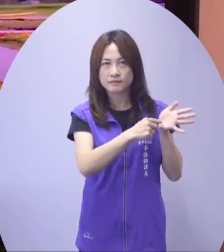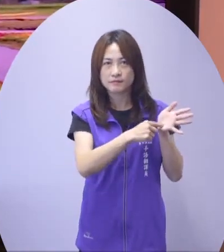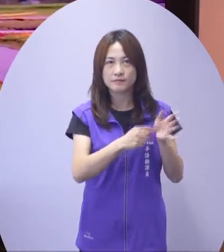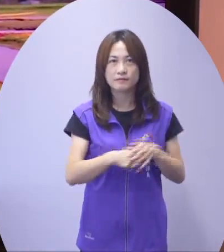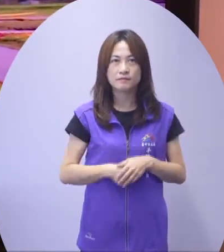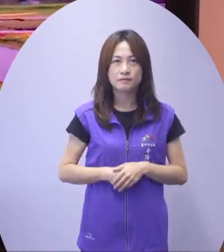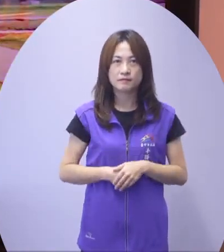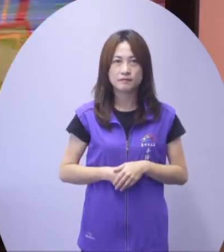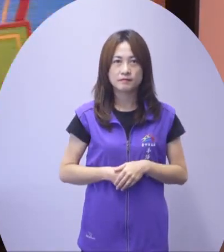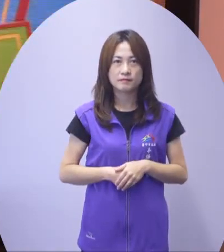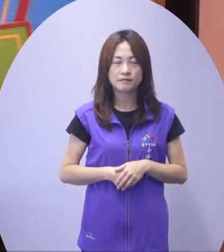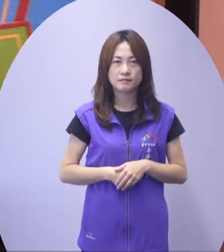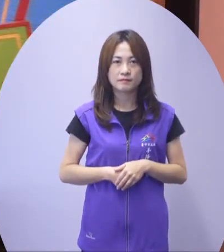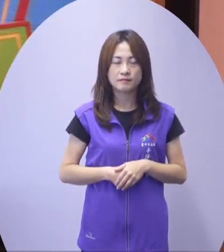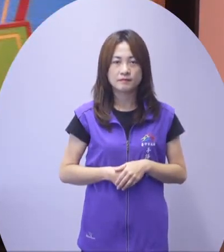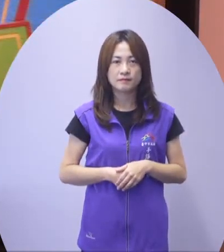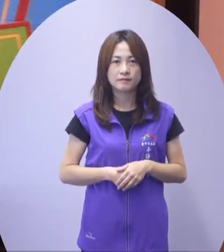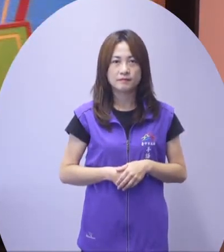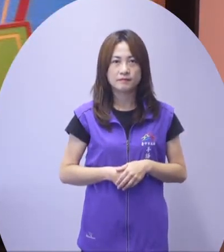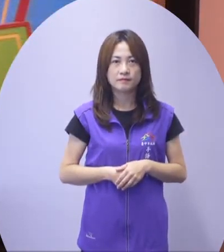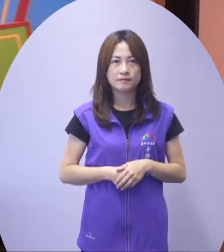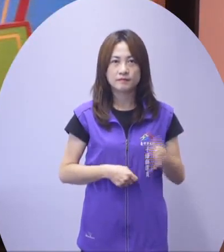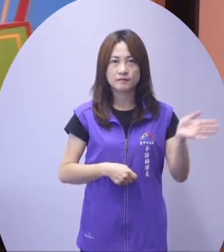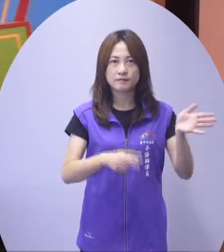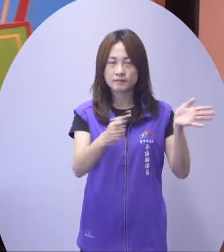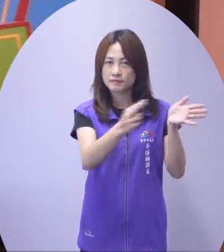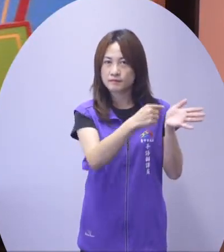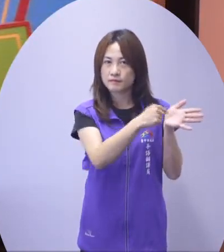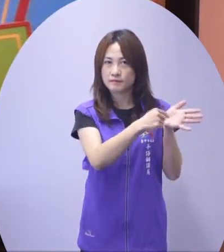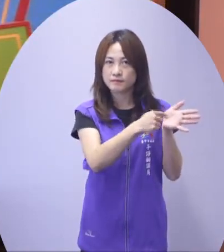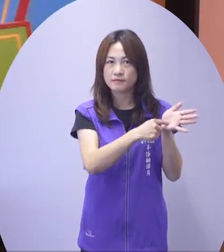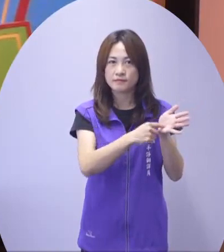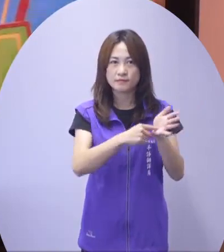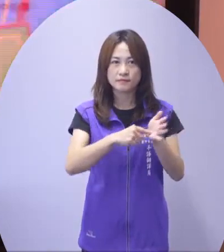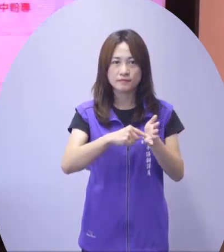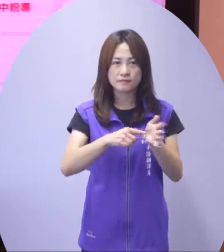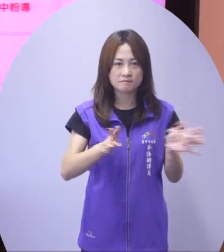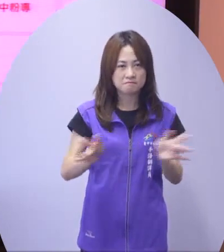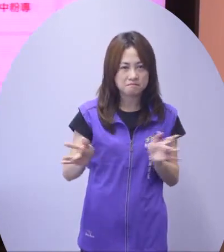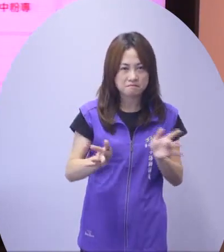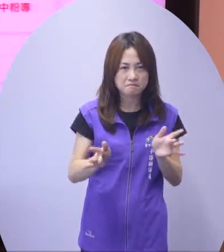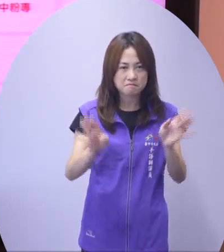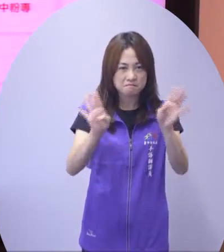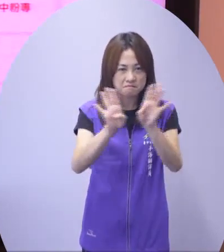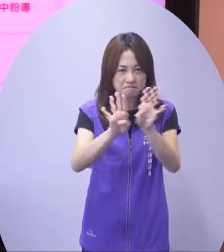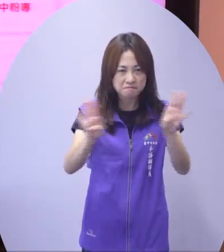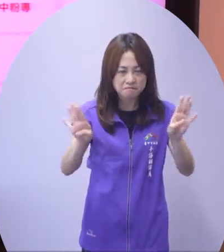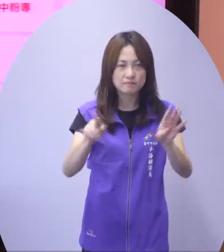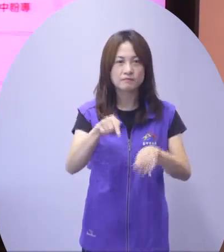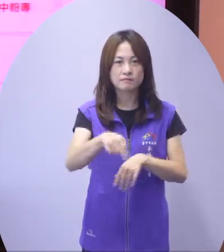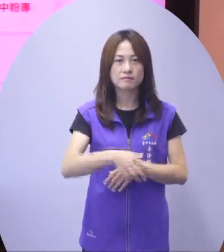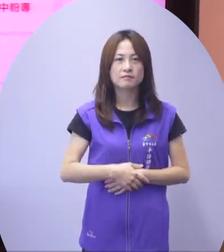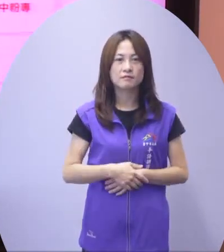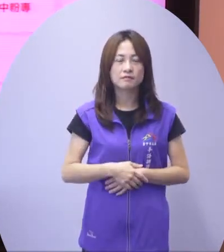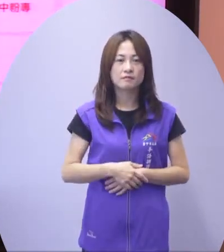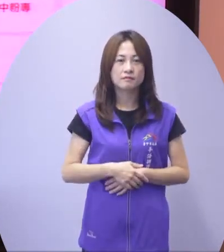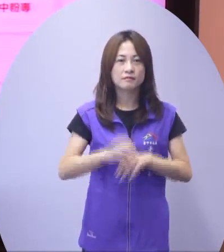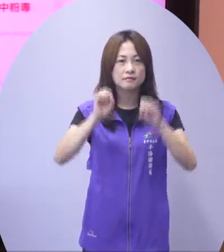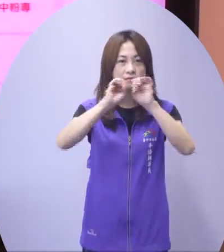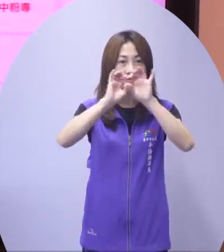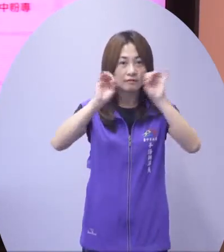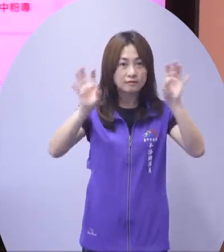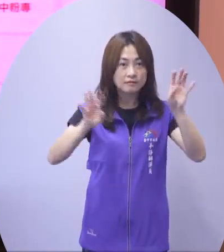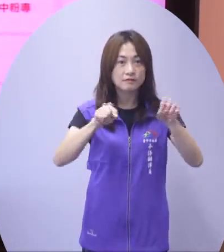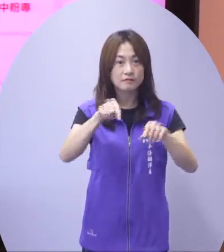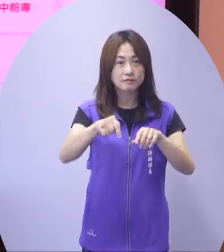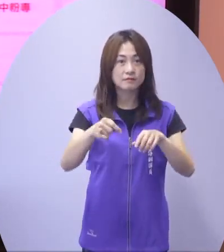志虫。好，那这个呢是抉择之门。好，那在行销宣传的部分呢，其